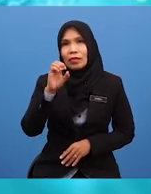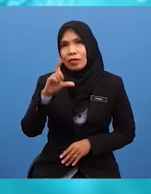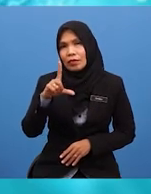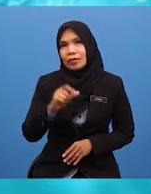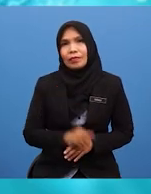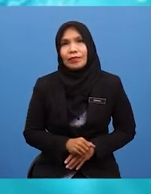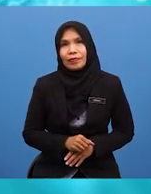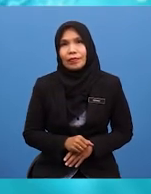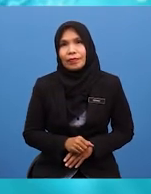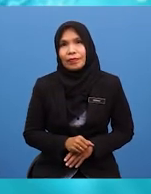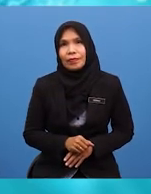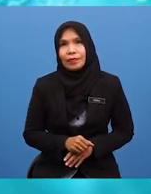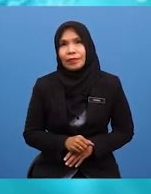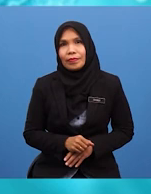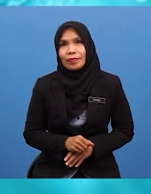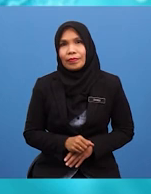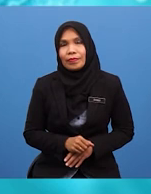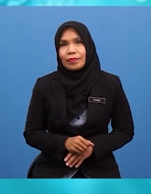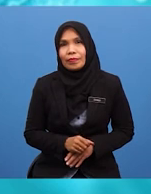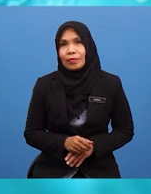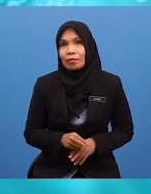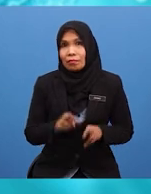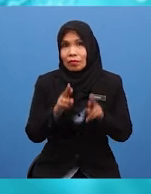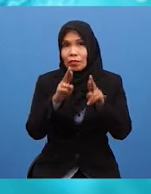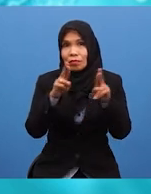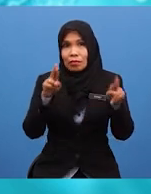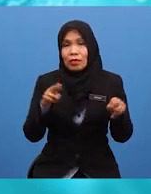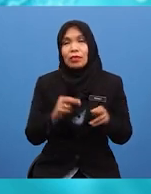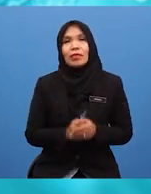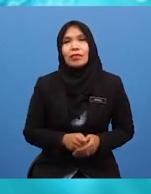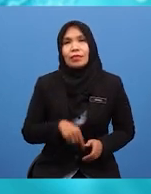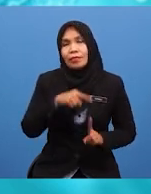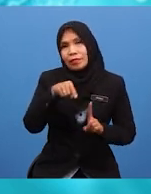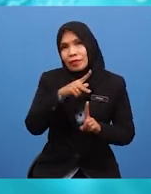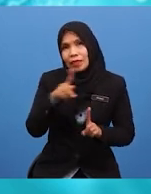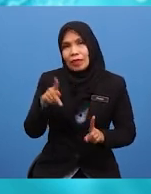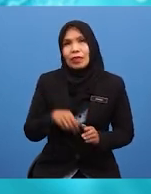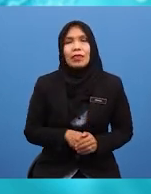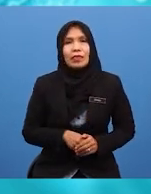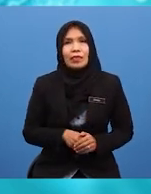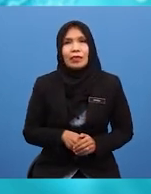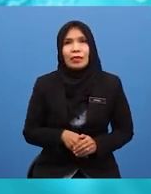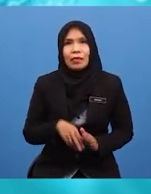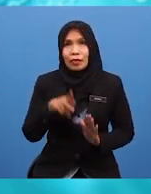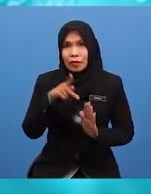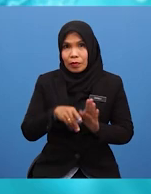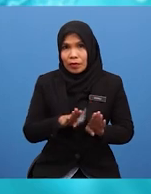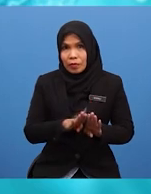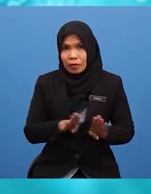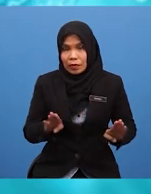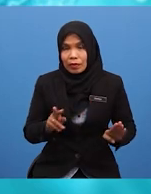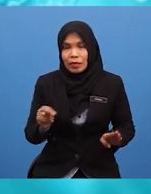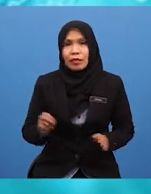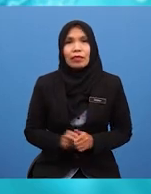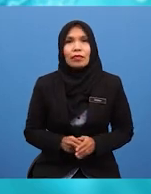Berdasarkan rajah di sebelah, bilakah pembezaan dan penghususan sel ini